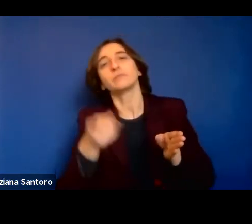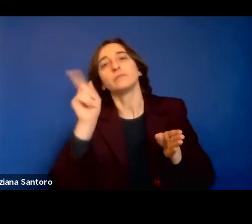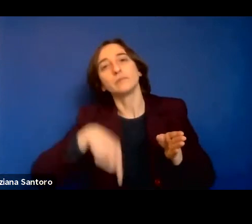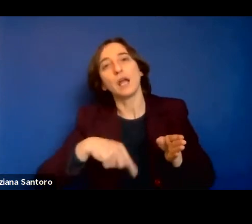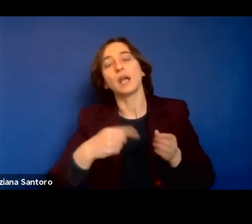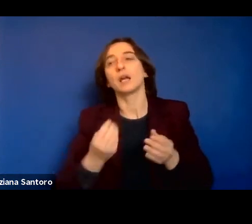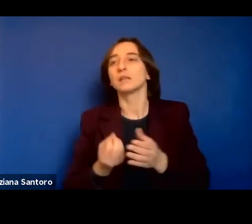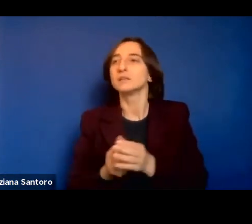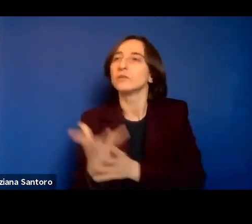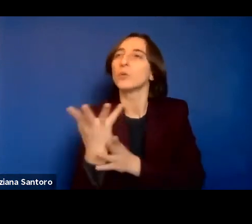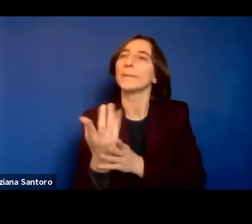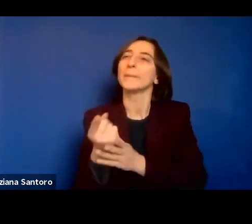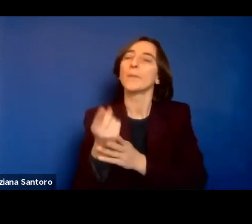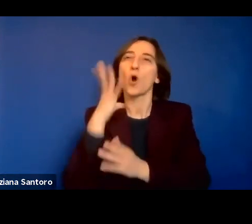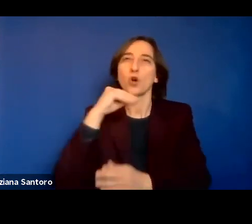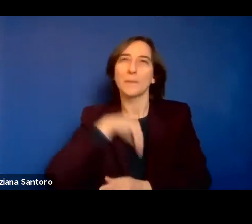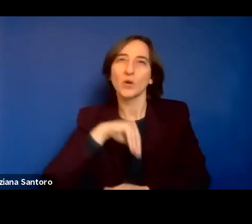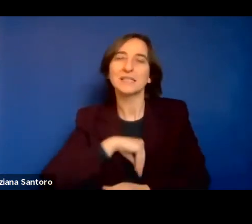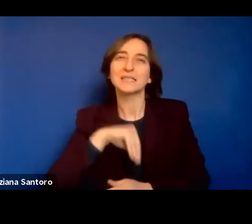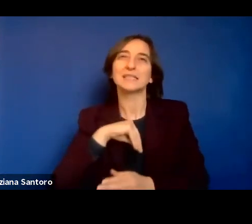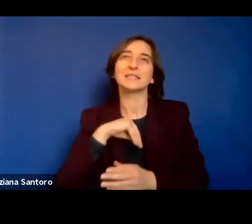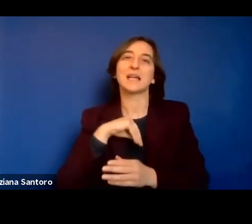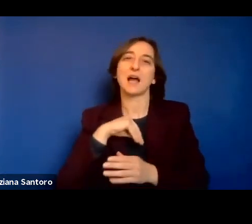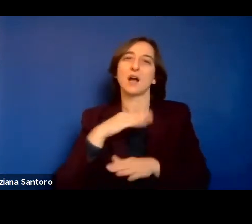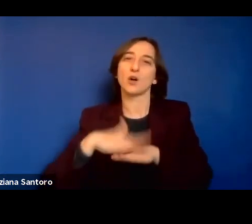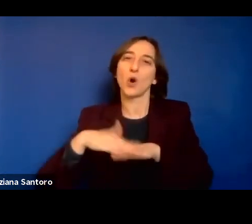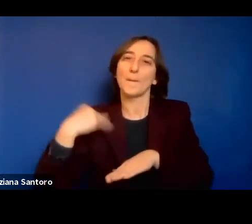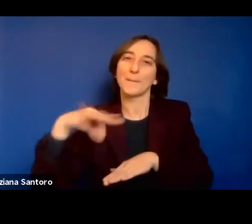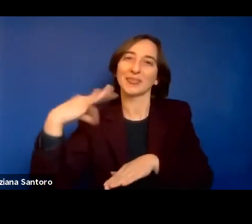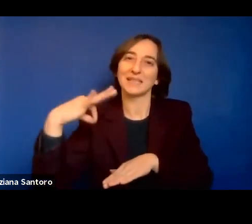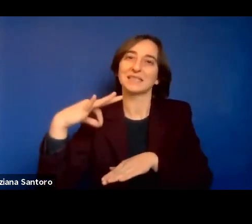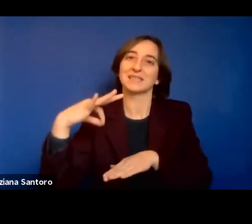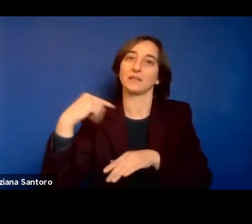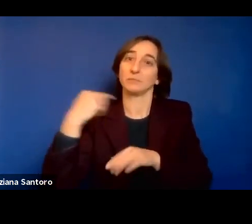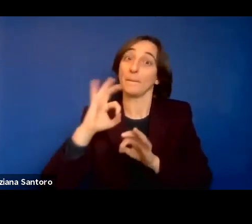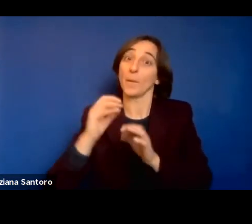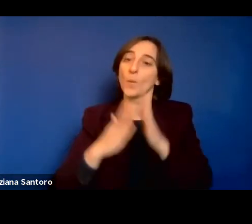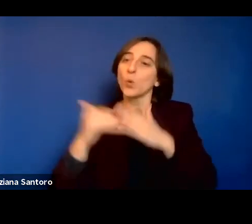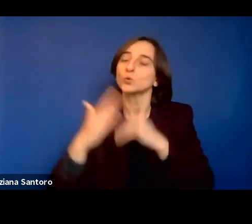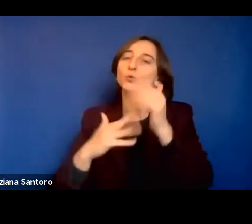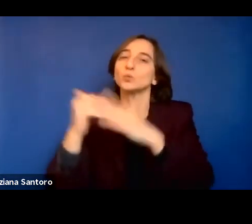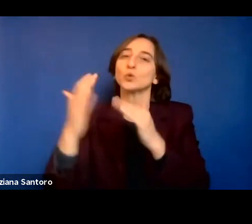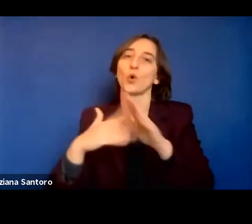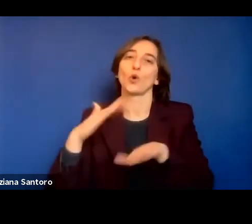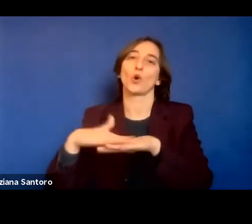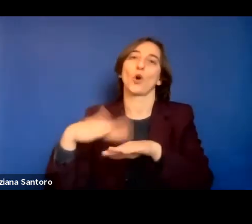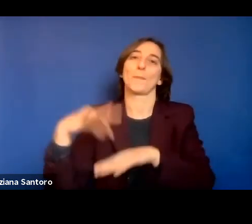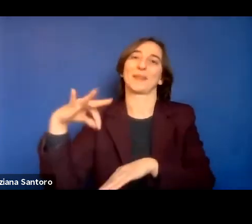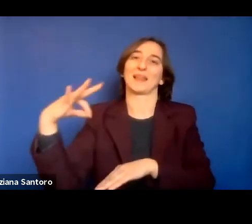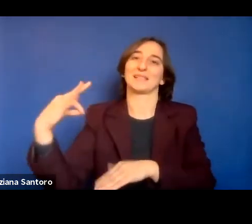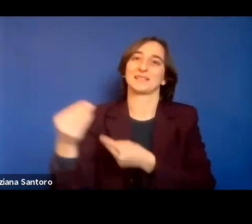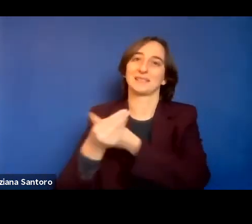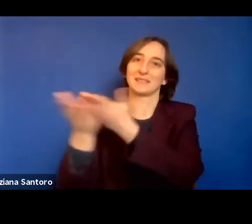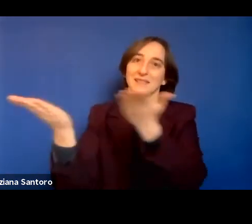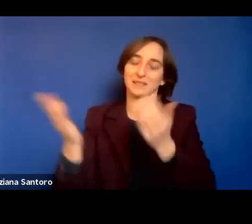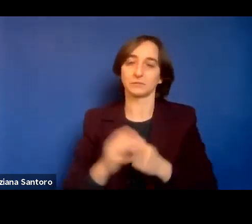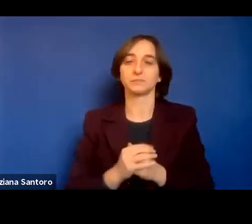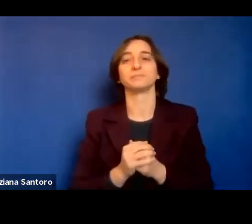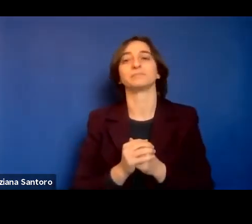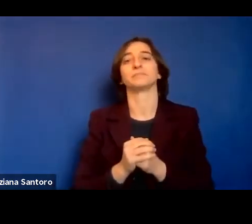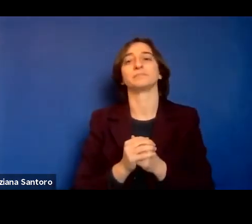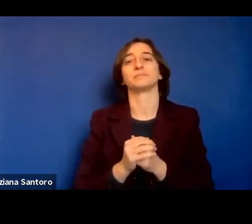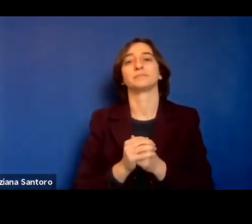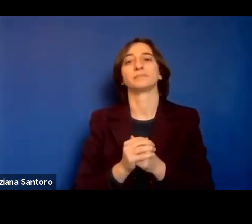e competenze, quindi la costruzione di competenze. E, tra l'altro, su questo